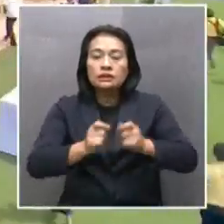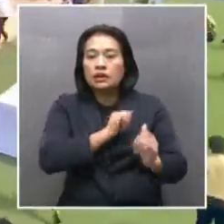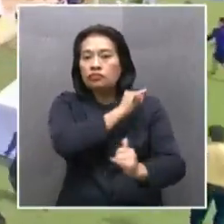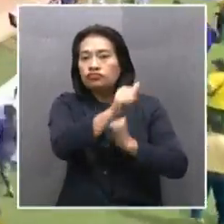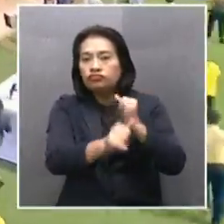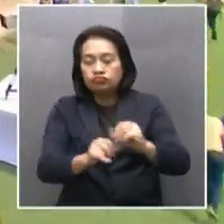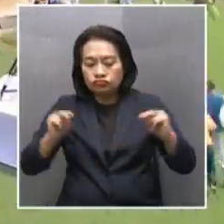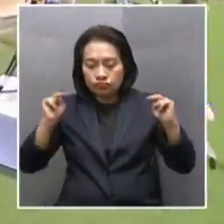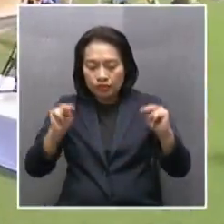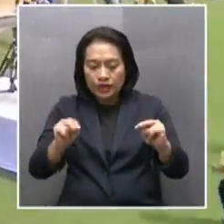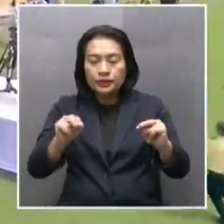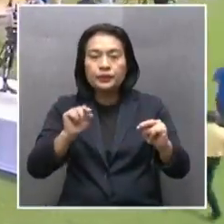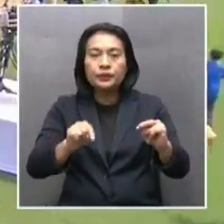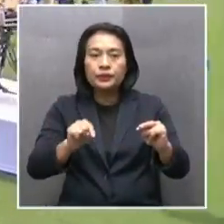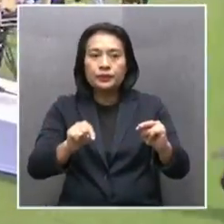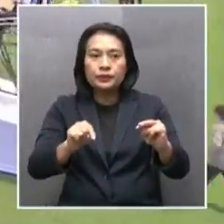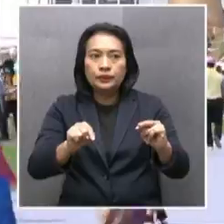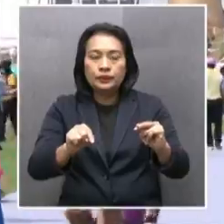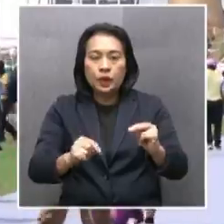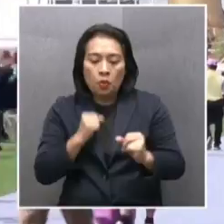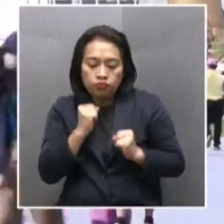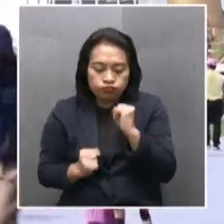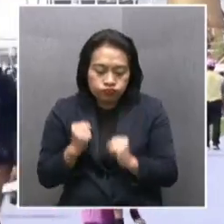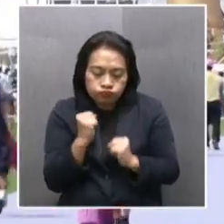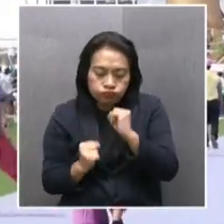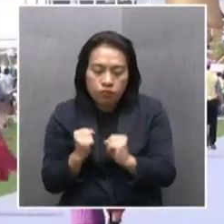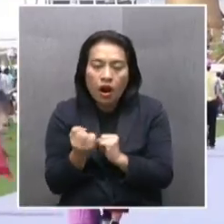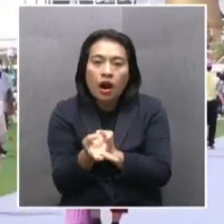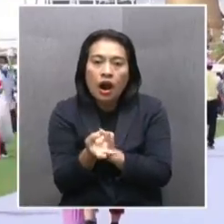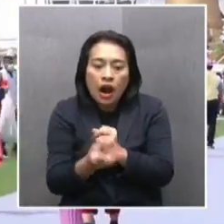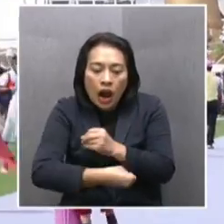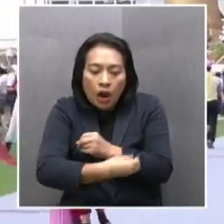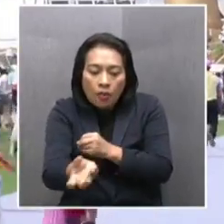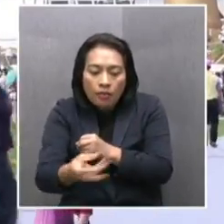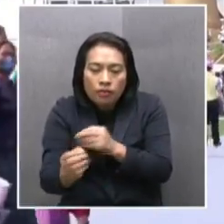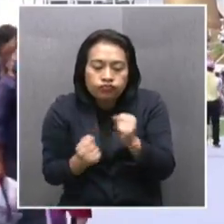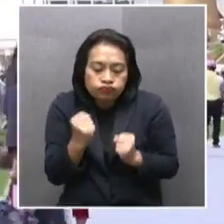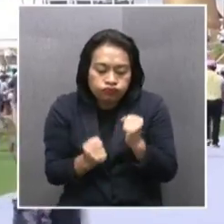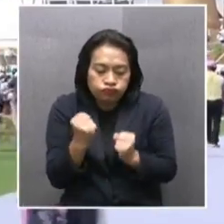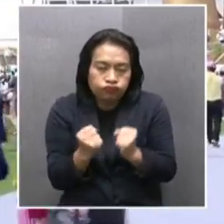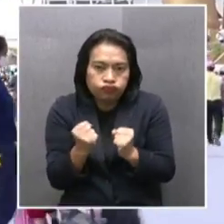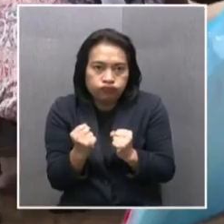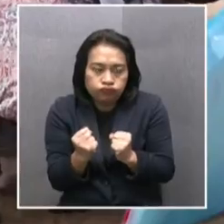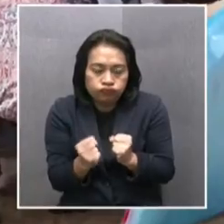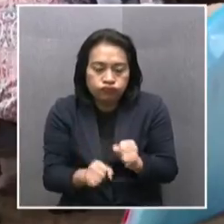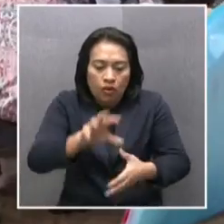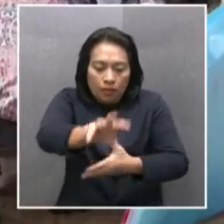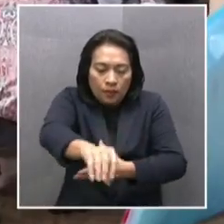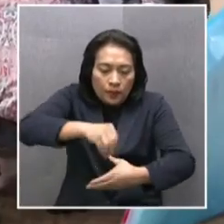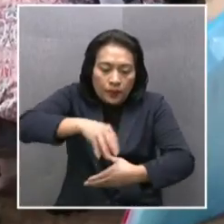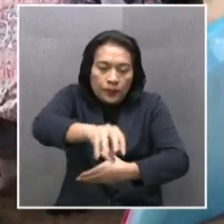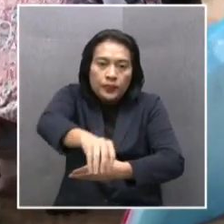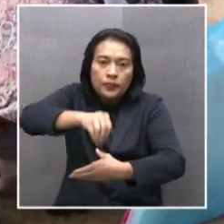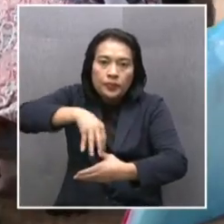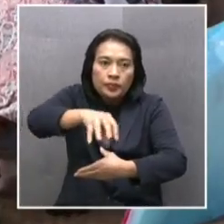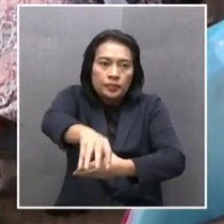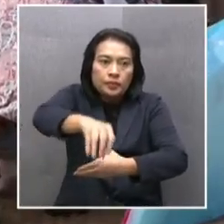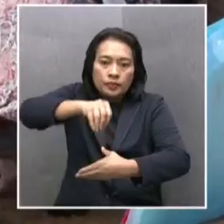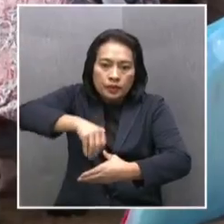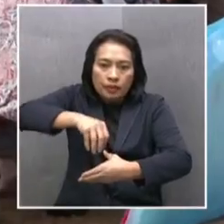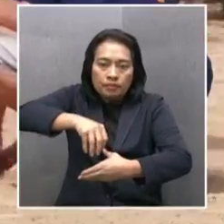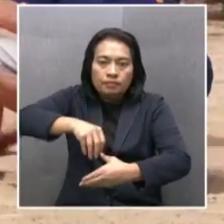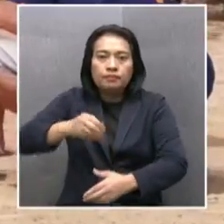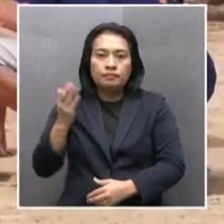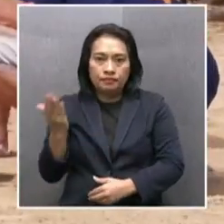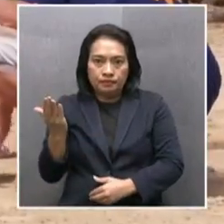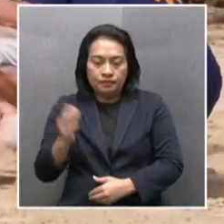อชมพระราชพิธีต่างรีบวิ่งเข้าไปเก็บเมล็ดพันธุ์ที่พระยาแรกนาขวัญหว่านไถในบริเวณลานแรกนาเ